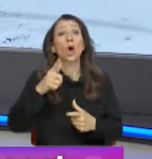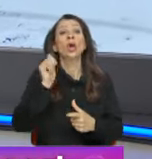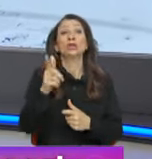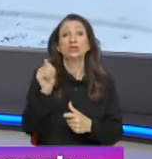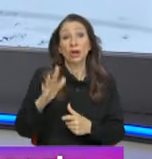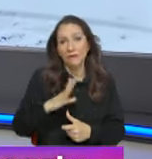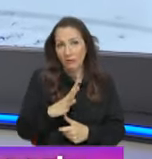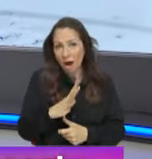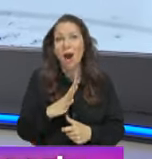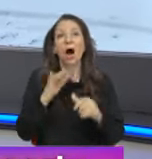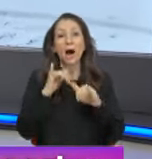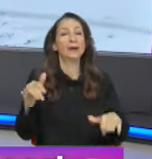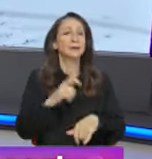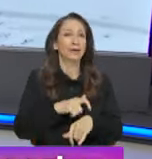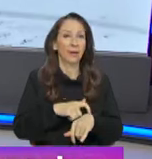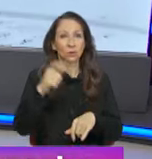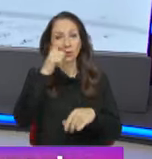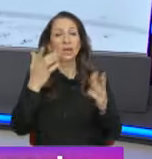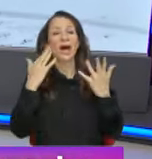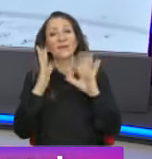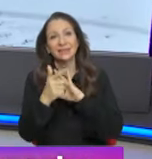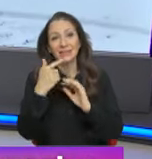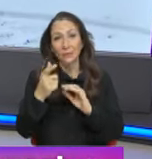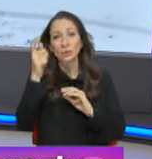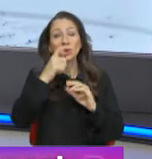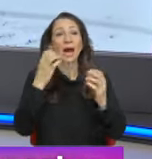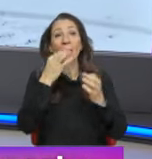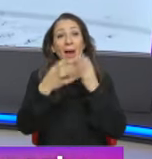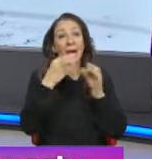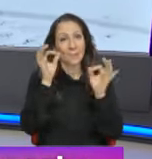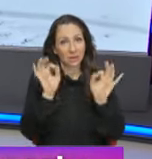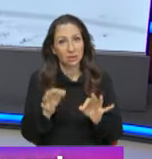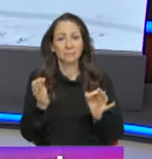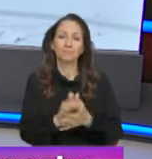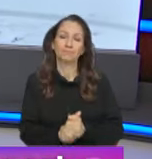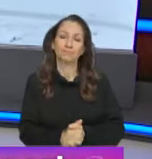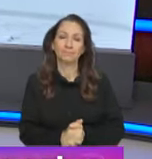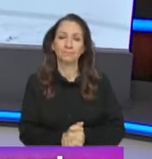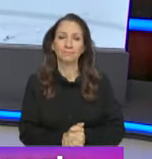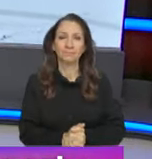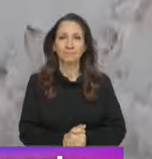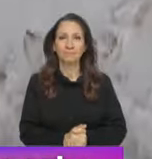ilçelerimiz var aynı zamanda bir memleket havası diyelim memleketten haberleri verelim ve